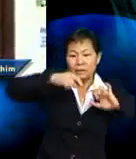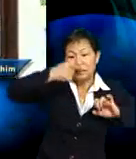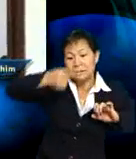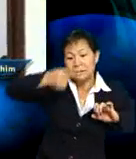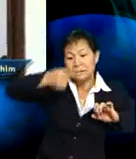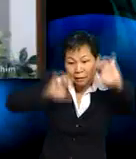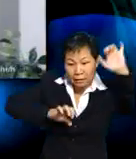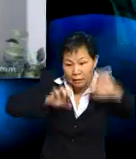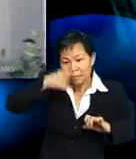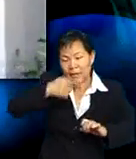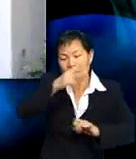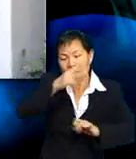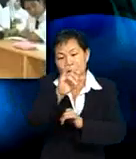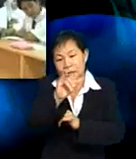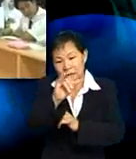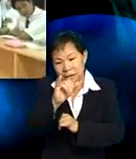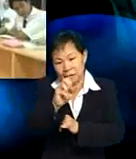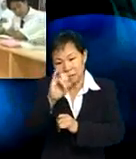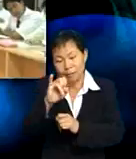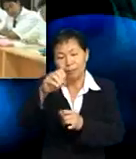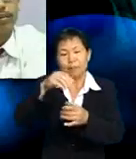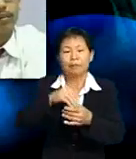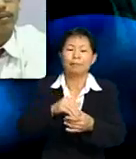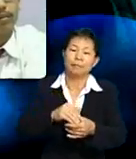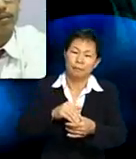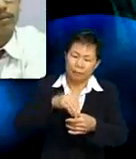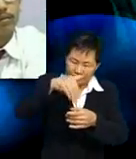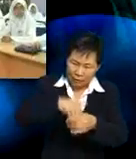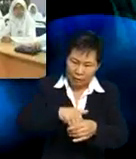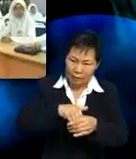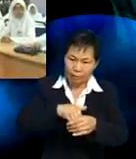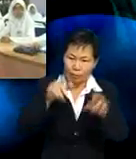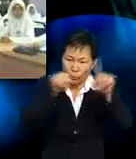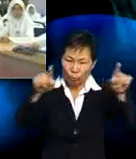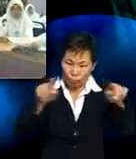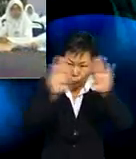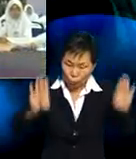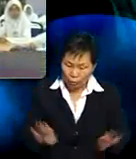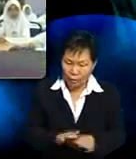catatkan isi-isi penting dalam lembaran susunan grafik yang telah saya berikan tadi.